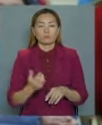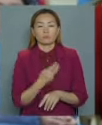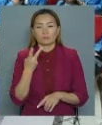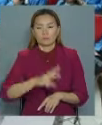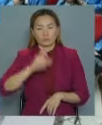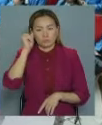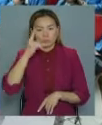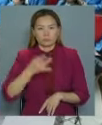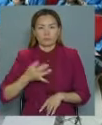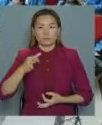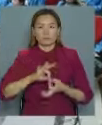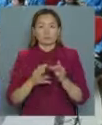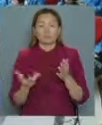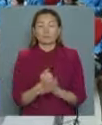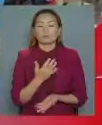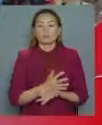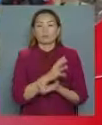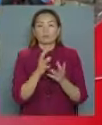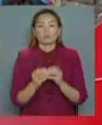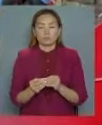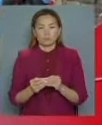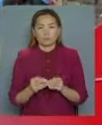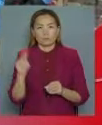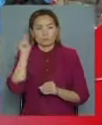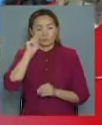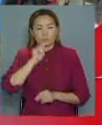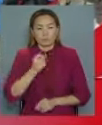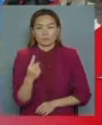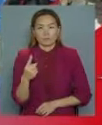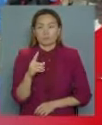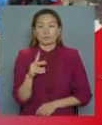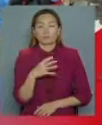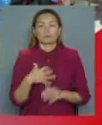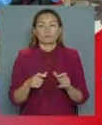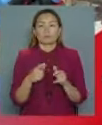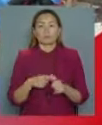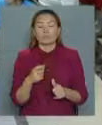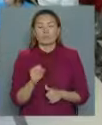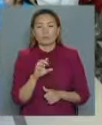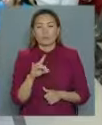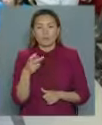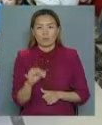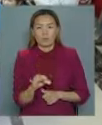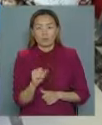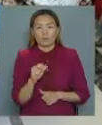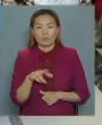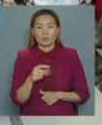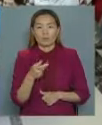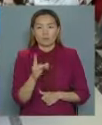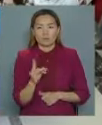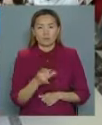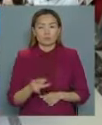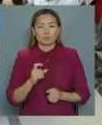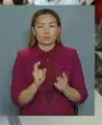золотой медали Республиканской олимпиады по общеобразовательным предметам. Ученица 11 класса средней школы имени Эбрая Алтынсарина Кургазинского района.